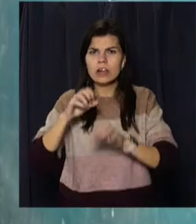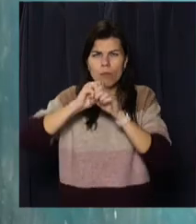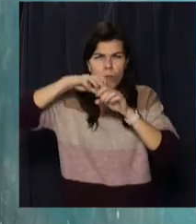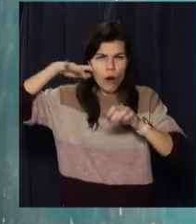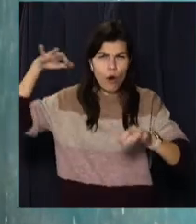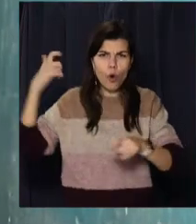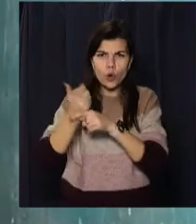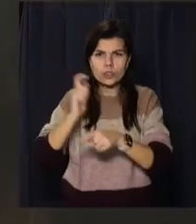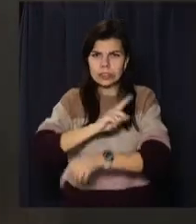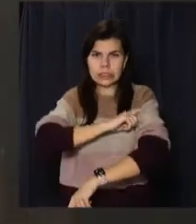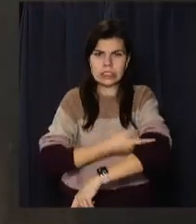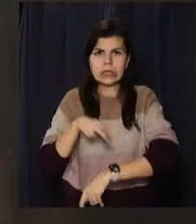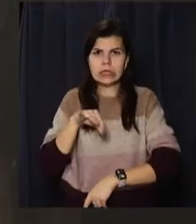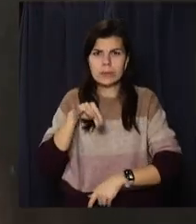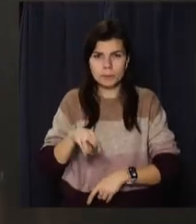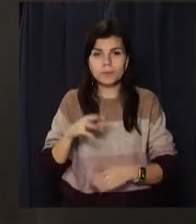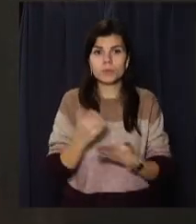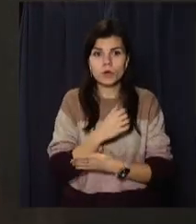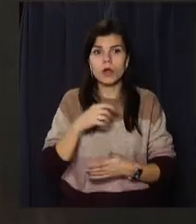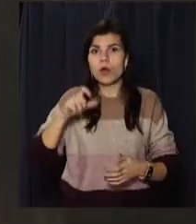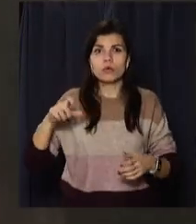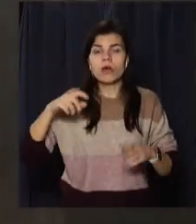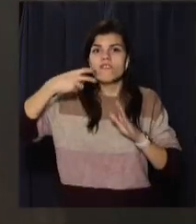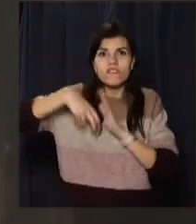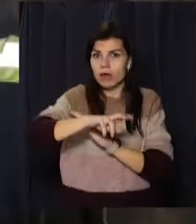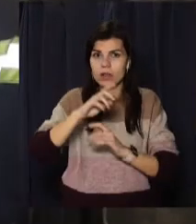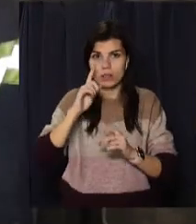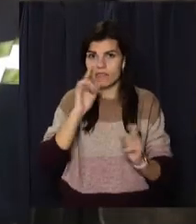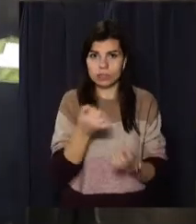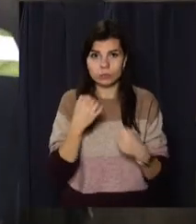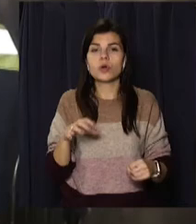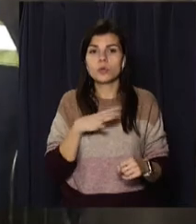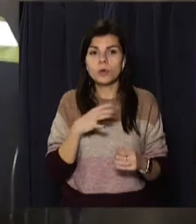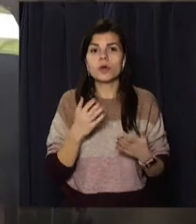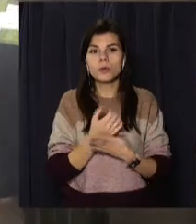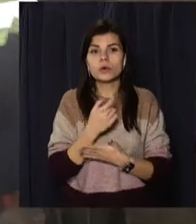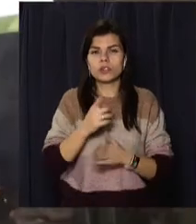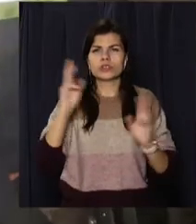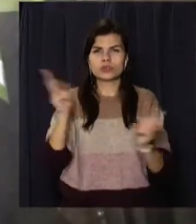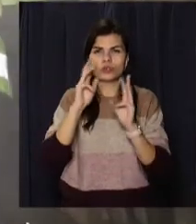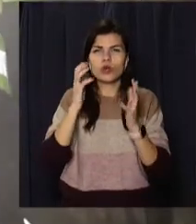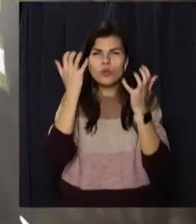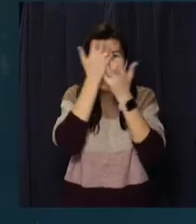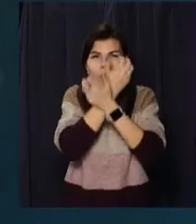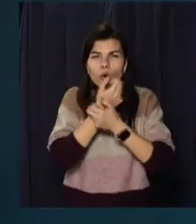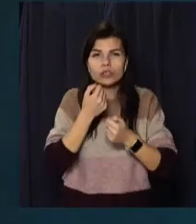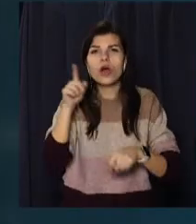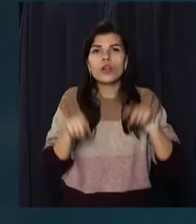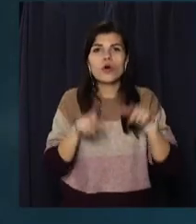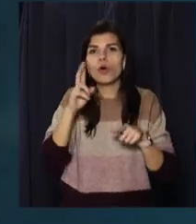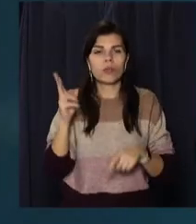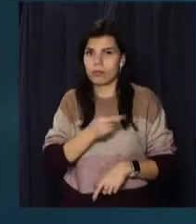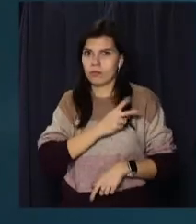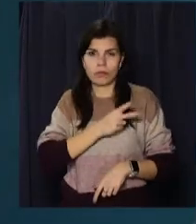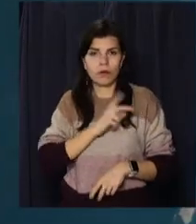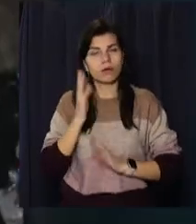сходову клітину, тому жильці з верхніх поверхів не могли вийти на вулицю. Крім того, зайнялося опівночі, тому дехто навіть не